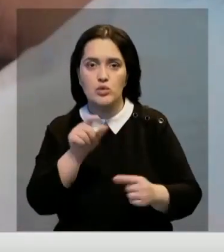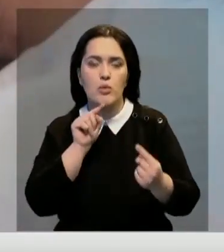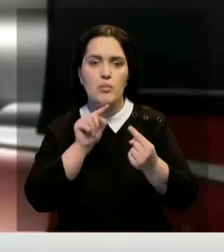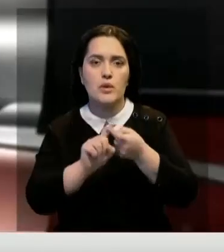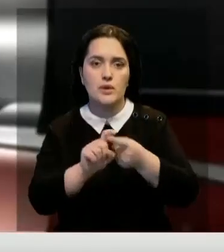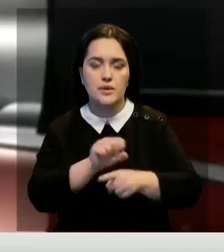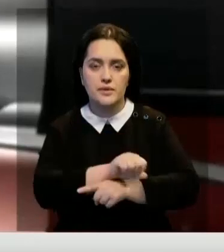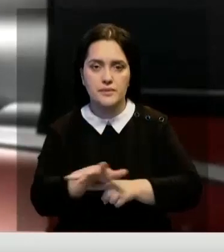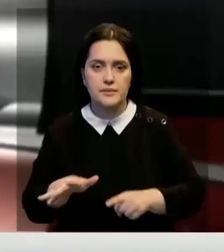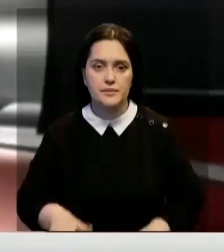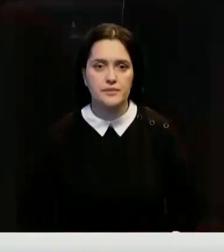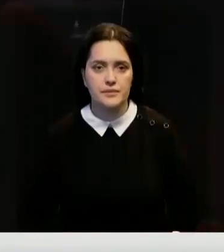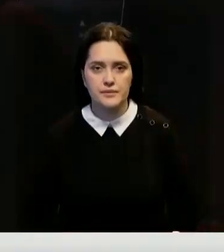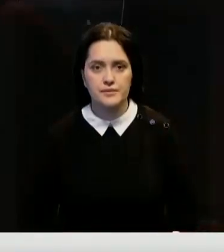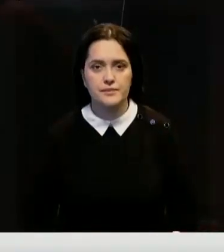пандемии